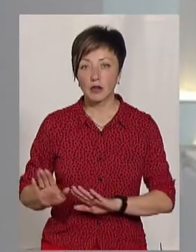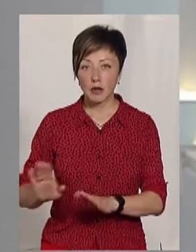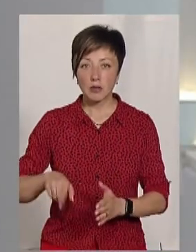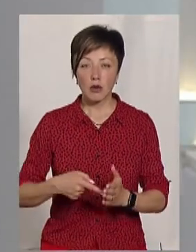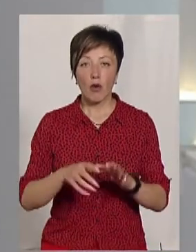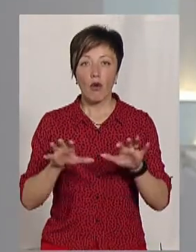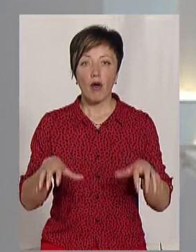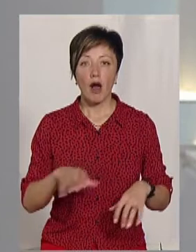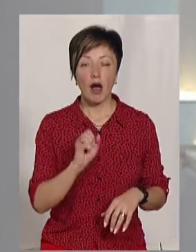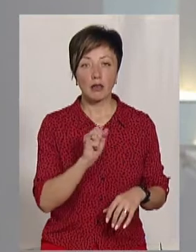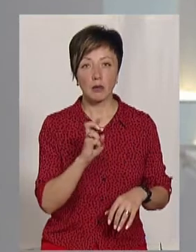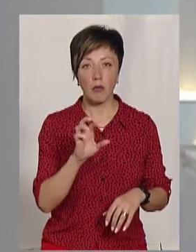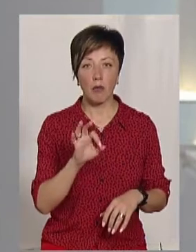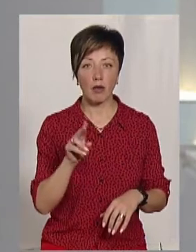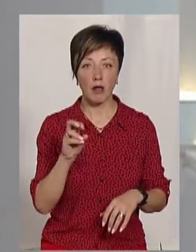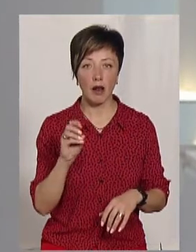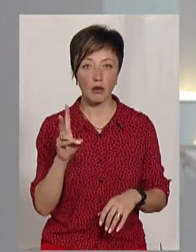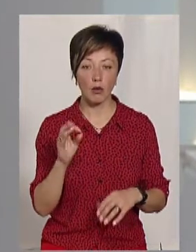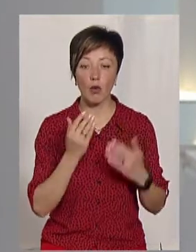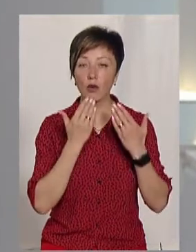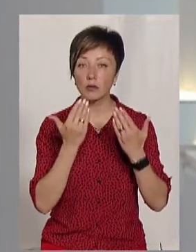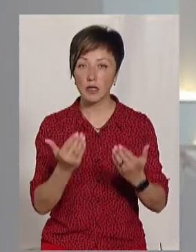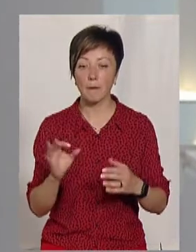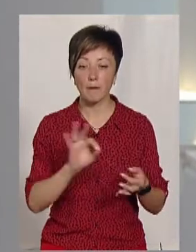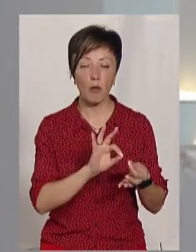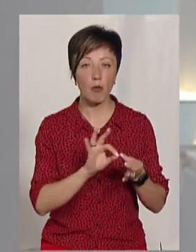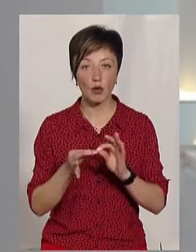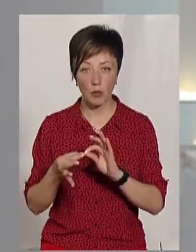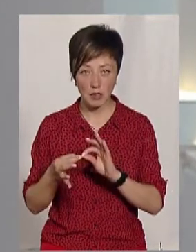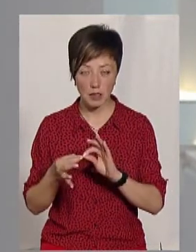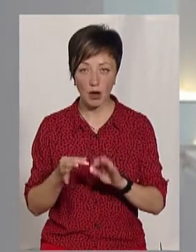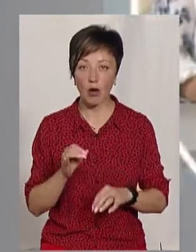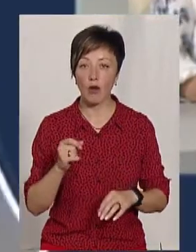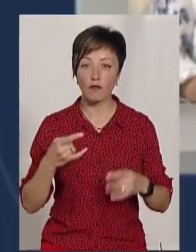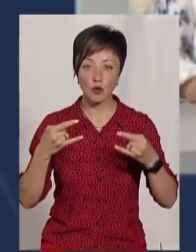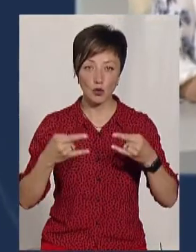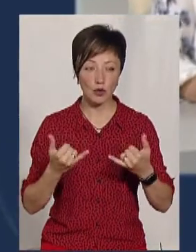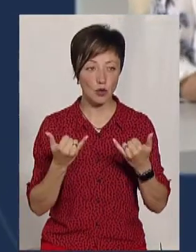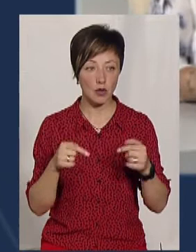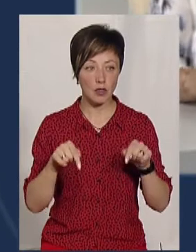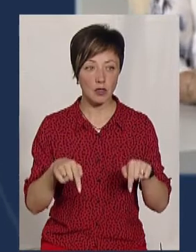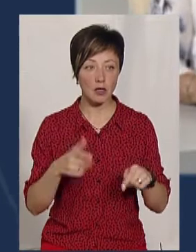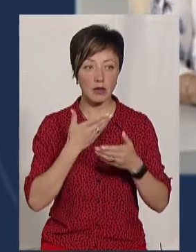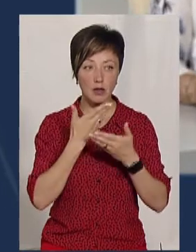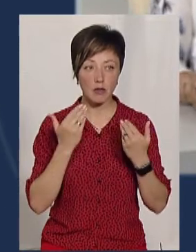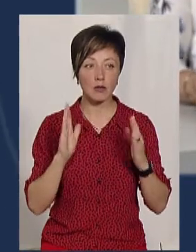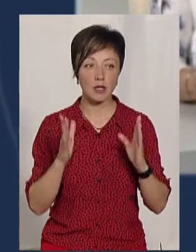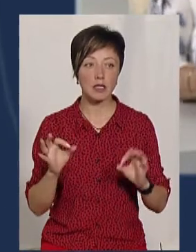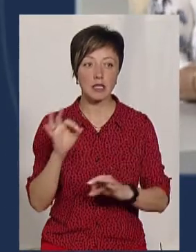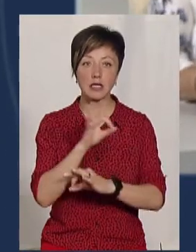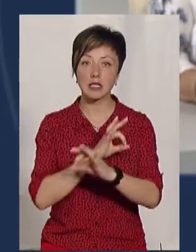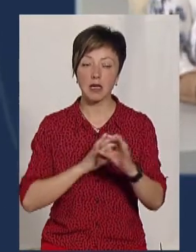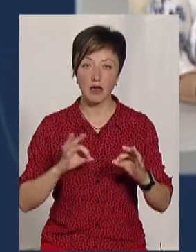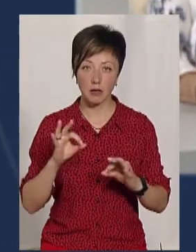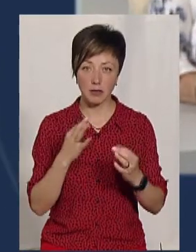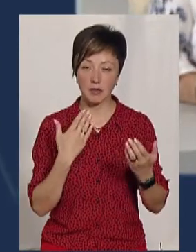Заступника міського голови Андрія Бондаренка ми розпитаємо про подробиці. Хоча у студії сьогодні його не буде, але ми